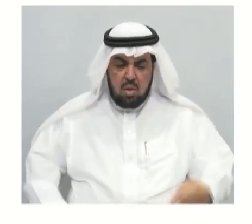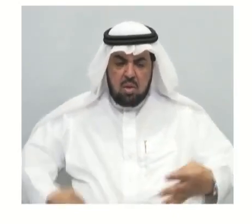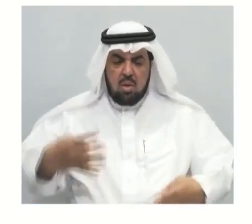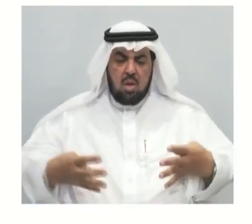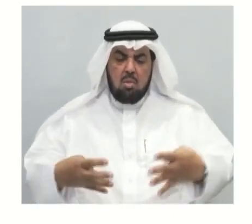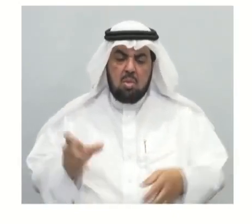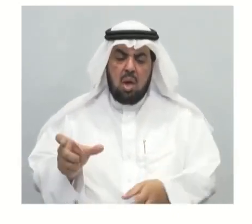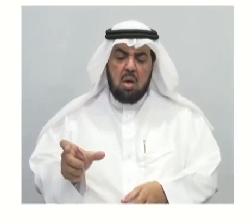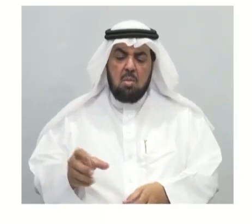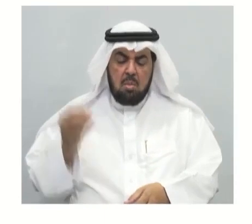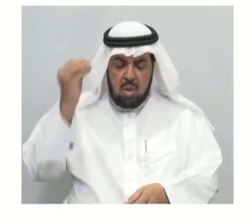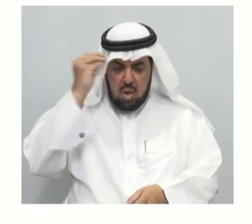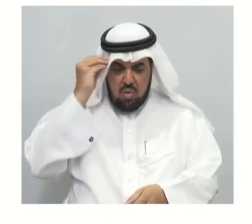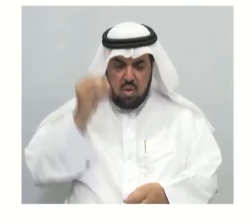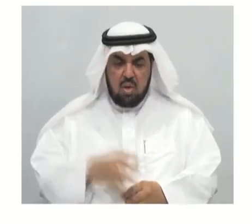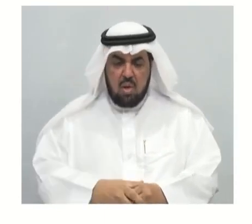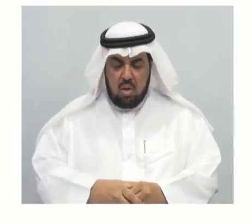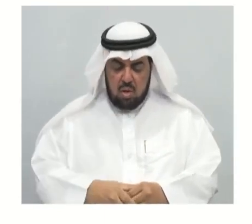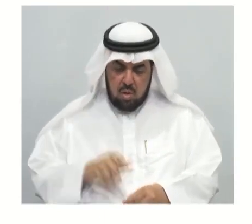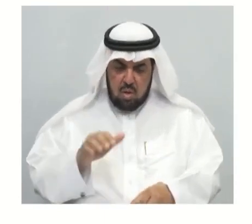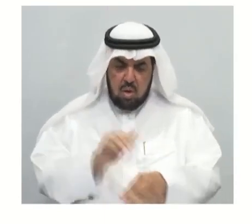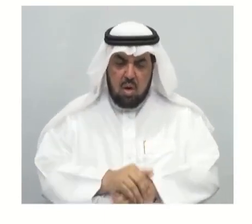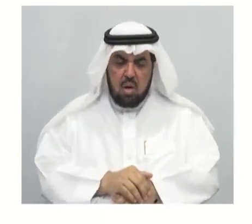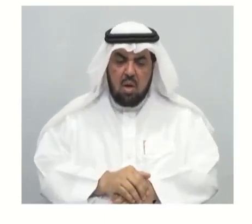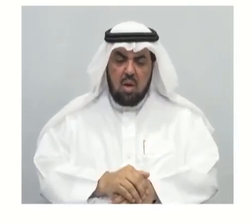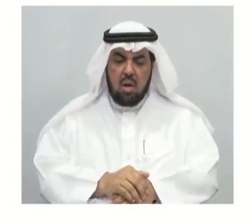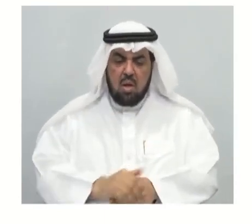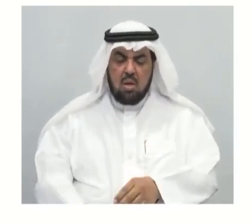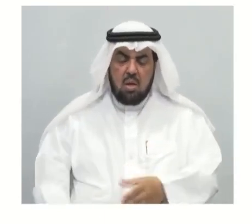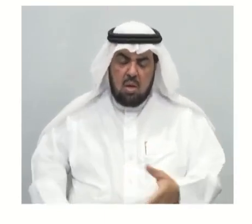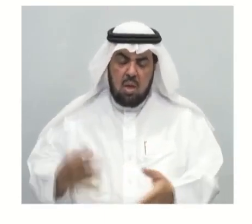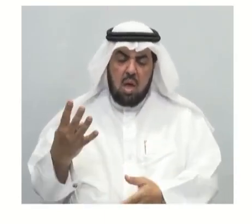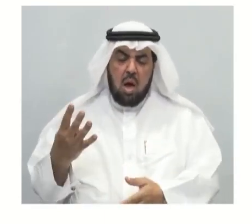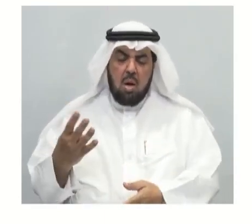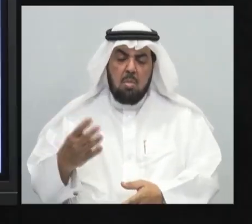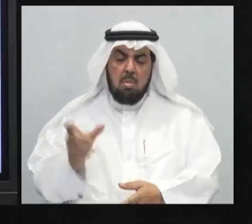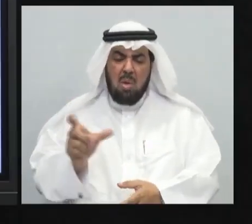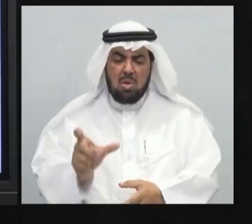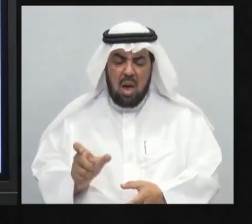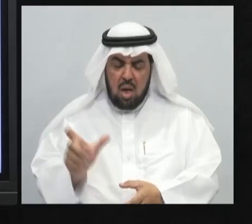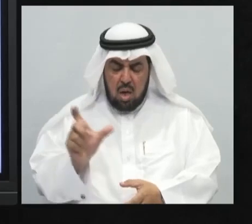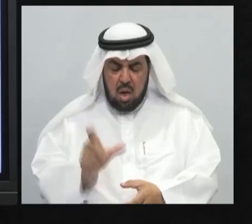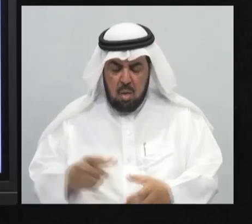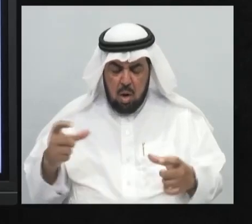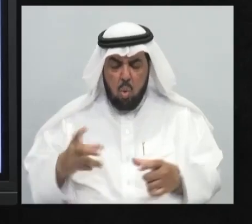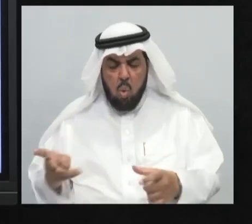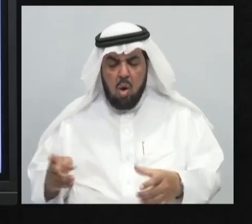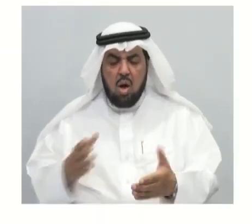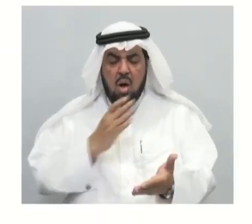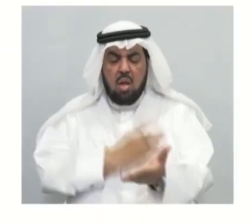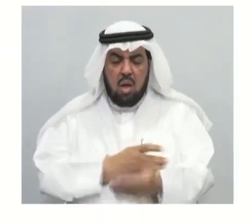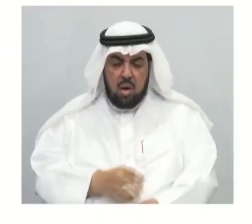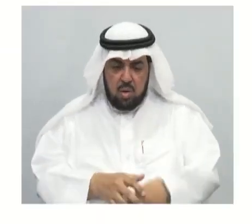صل المصطلح بتعريفه اخذنا التقارير باربع مصطلحات او اربع انواع